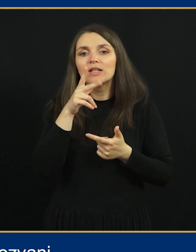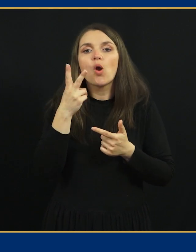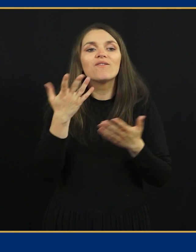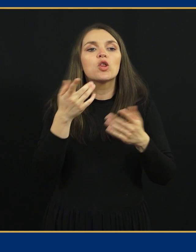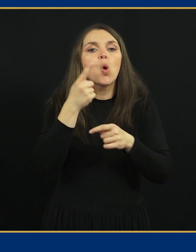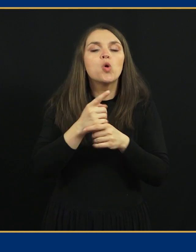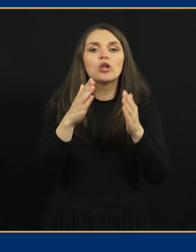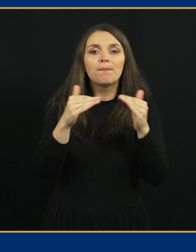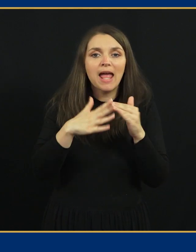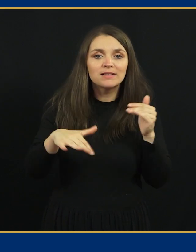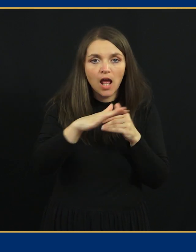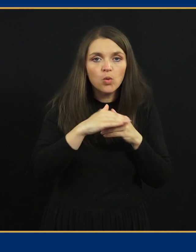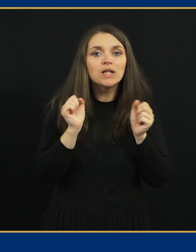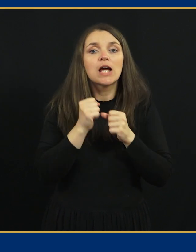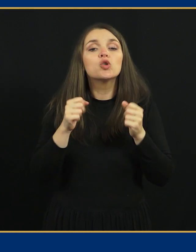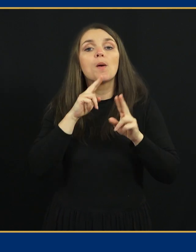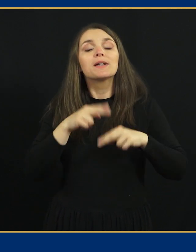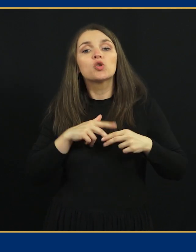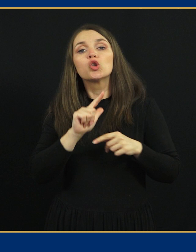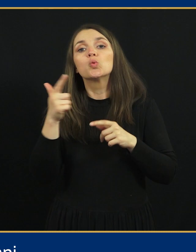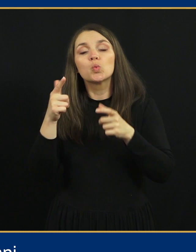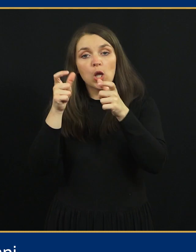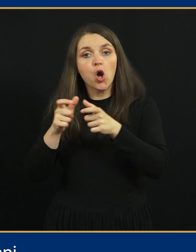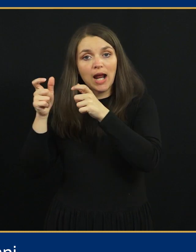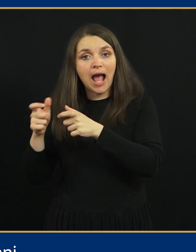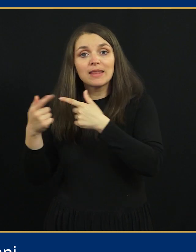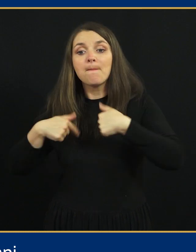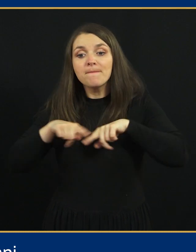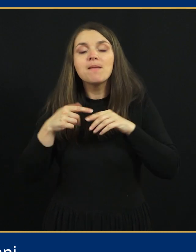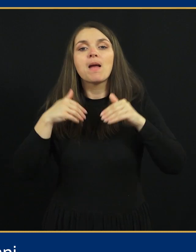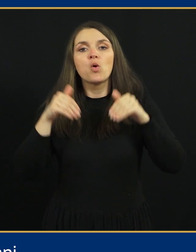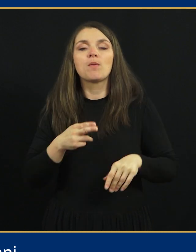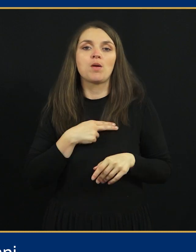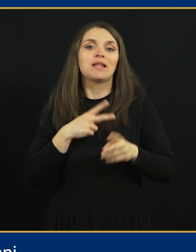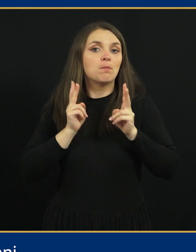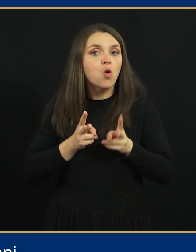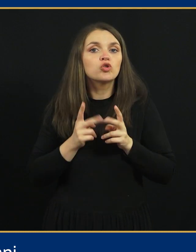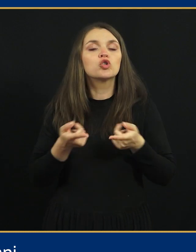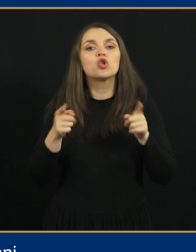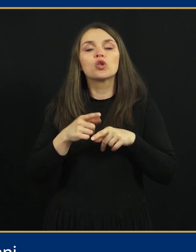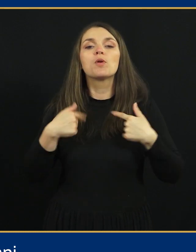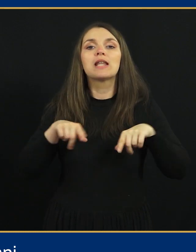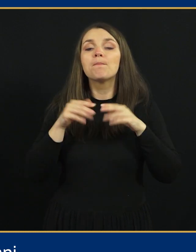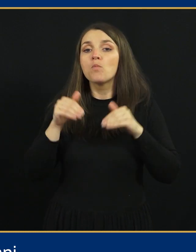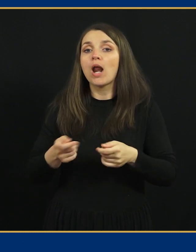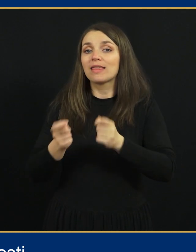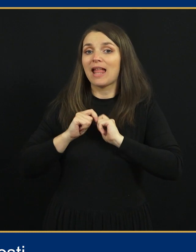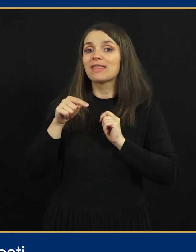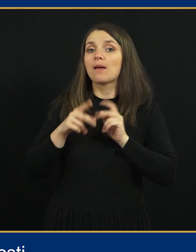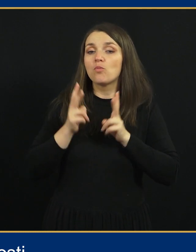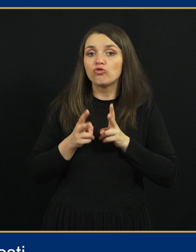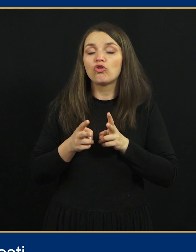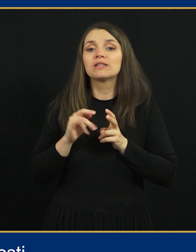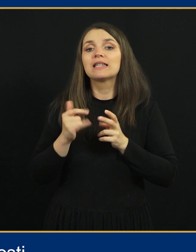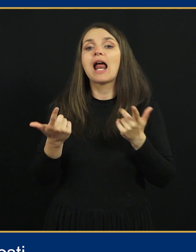vodo, elektriko v nekem določenem naselju. Zato so pristojni drugi organi, mi pa moramo imeti možnosti oziroma se nam morajo